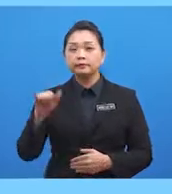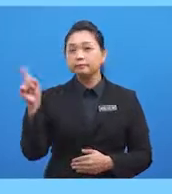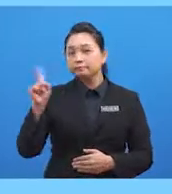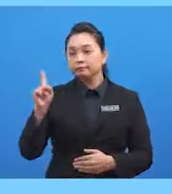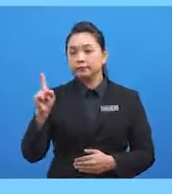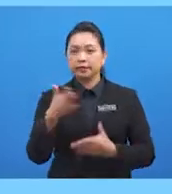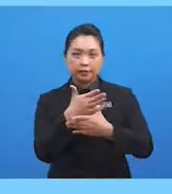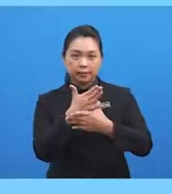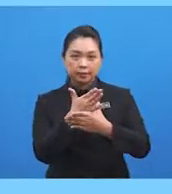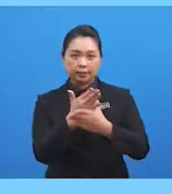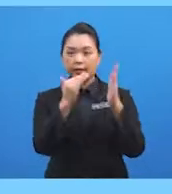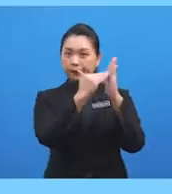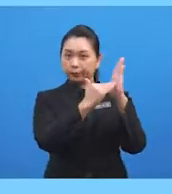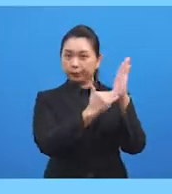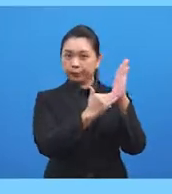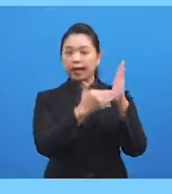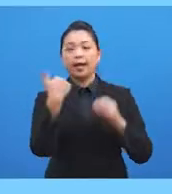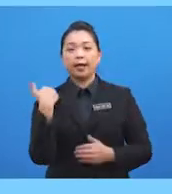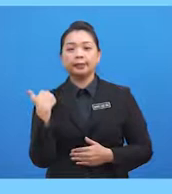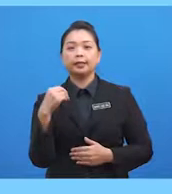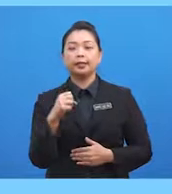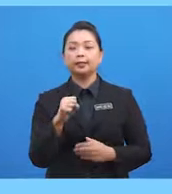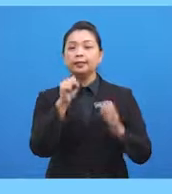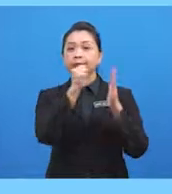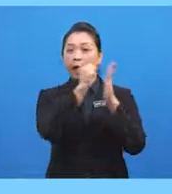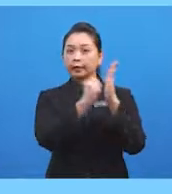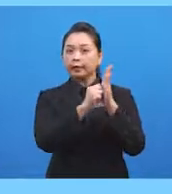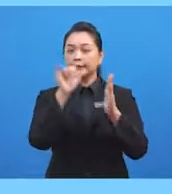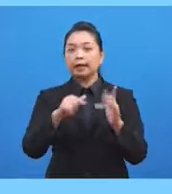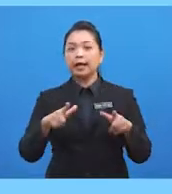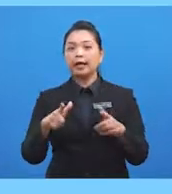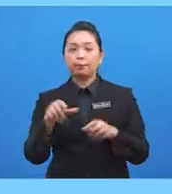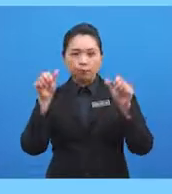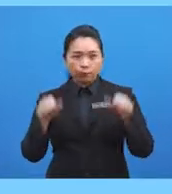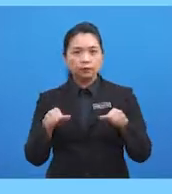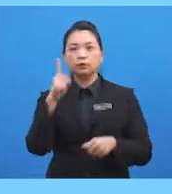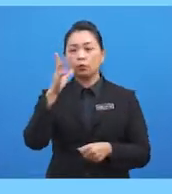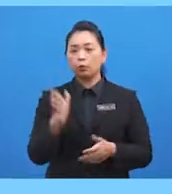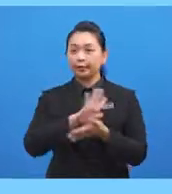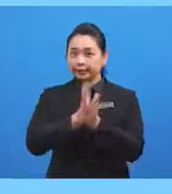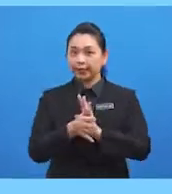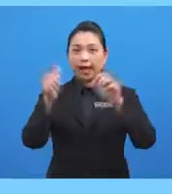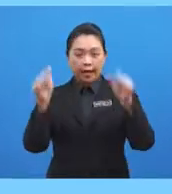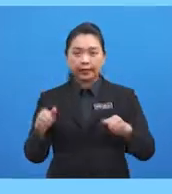Yang manakah antara berikut merupakan syarat yang melayakkan seseorang menjadi ahli